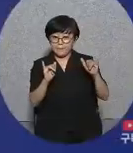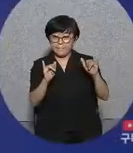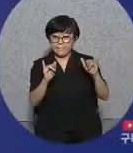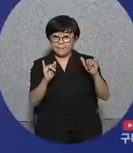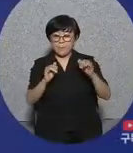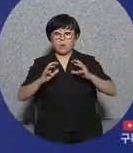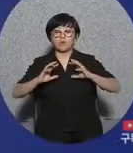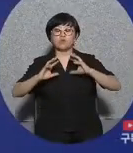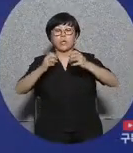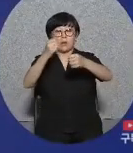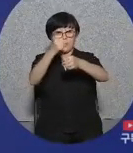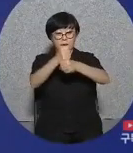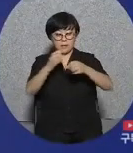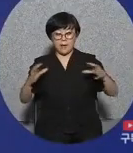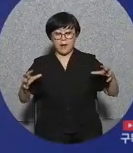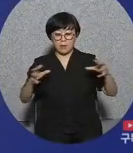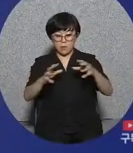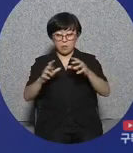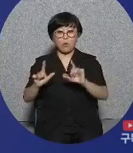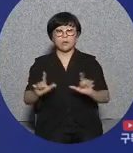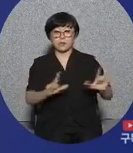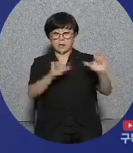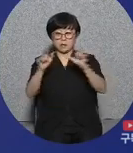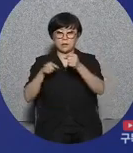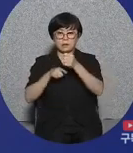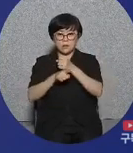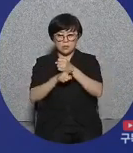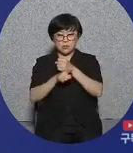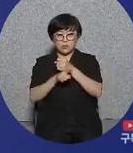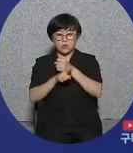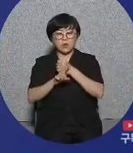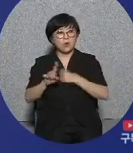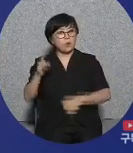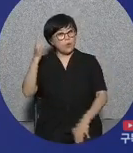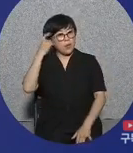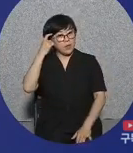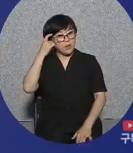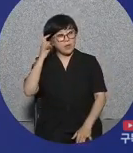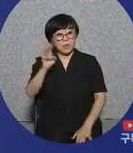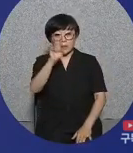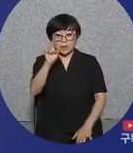우리가 국가를 만들어서 함께 사는 이유는 대체 왜일까